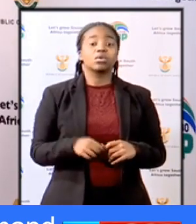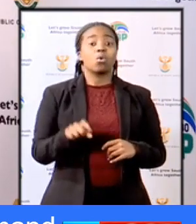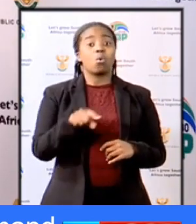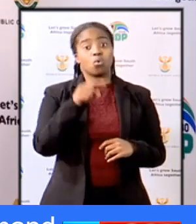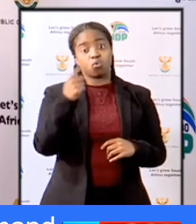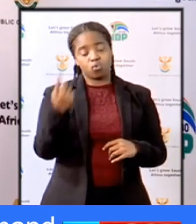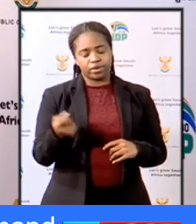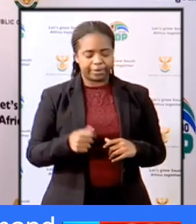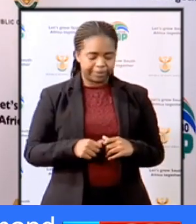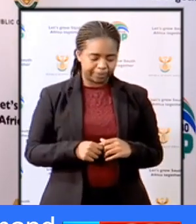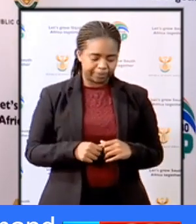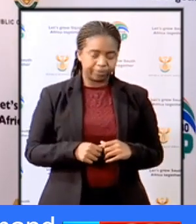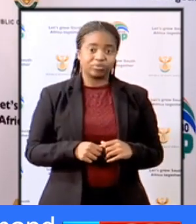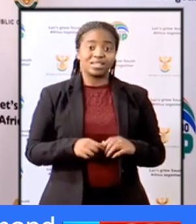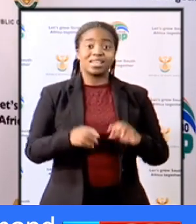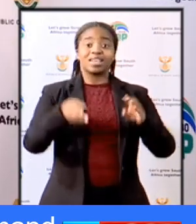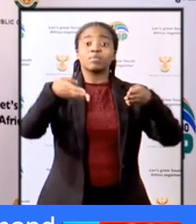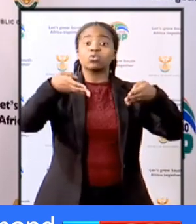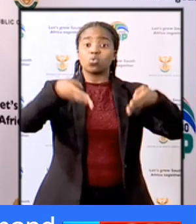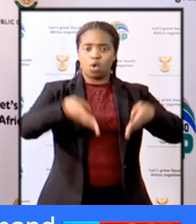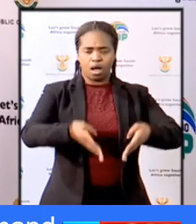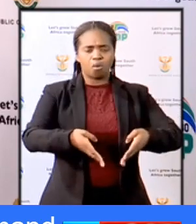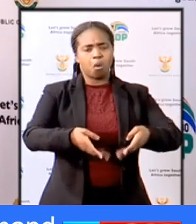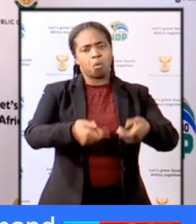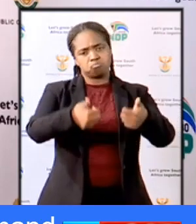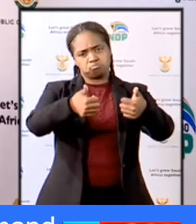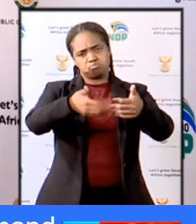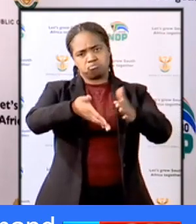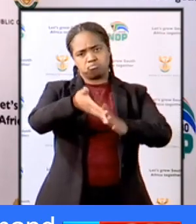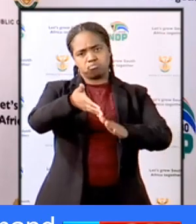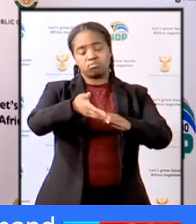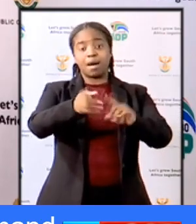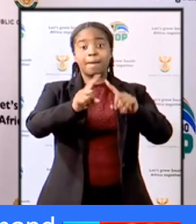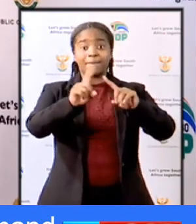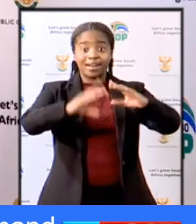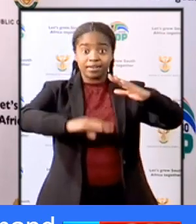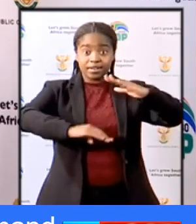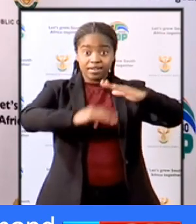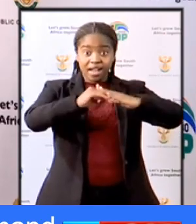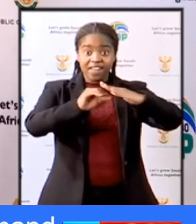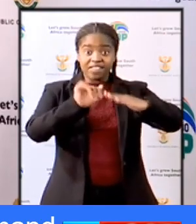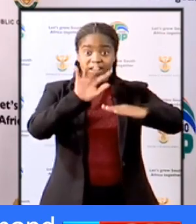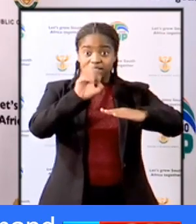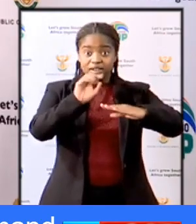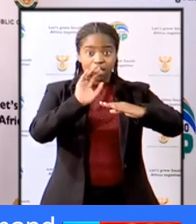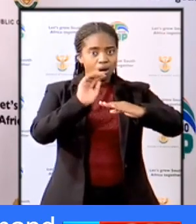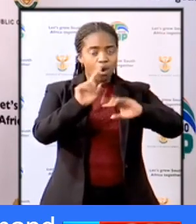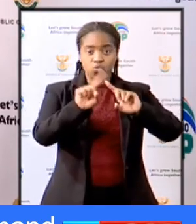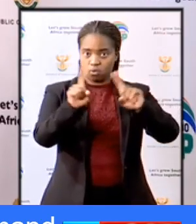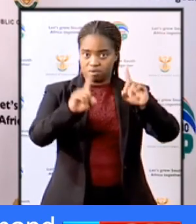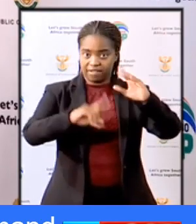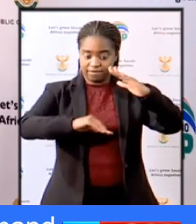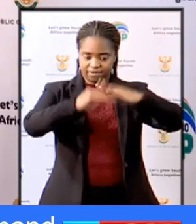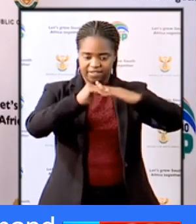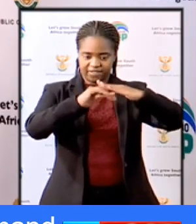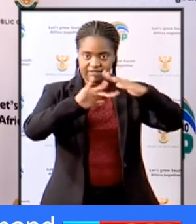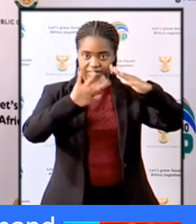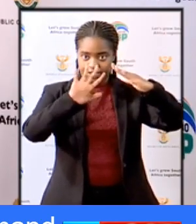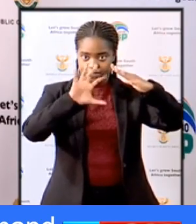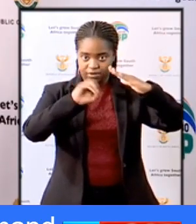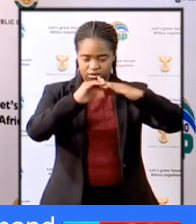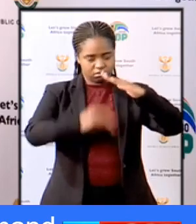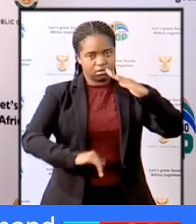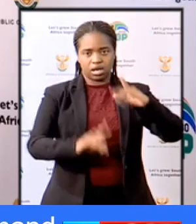Okunye-ke imingcwabo isavunyelwe abantu abamashumi amahlanu njengoba bekunjalo, akashintshi lutho